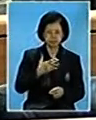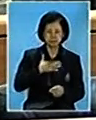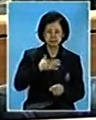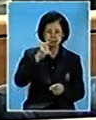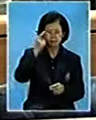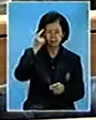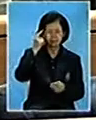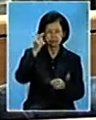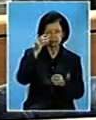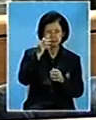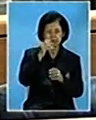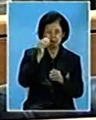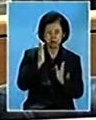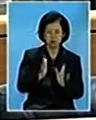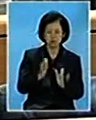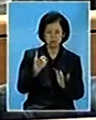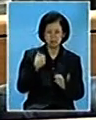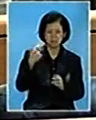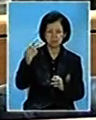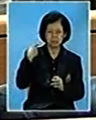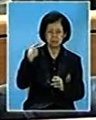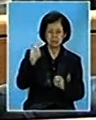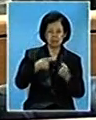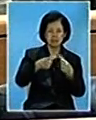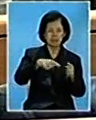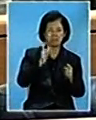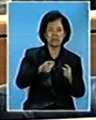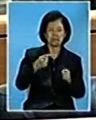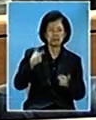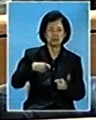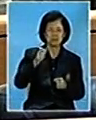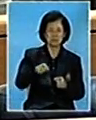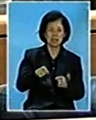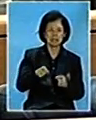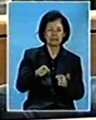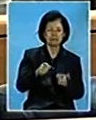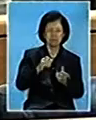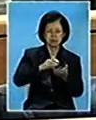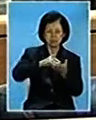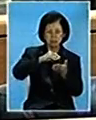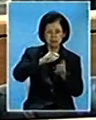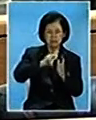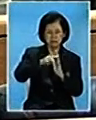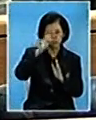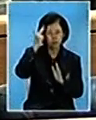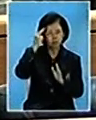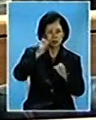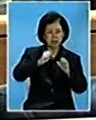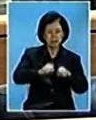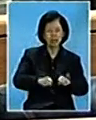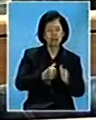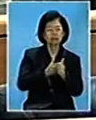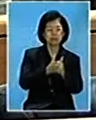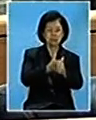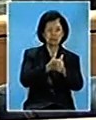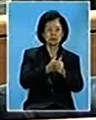รติของผู้ที่มาเป็นตุลาการศาลรัฐธรรมนูญทุกท่านโดยวุฒิภาวะโดยความรู้ความสามารถในทางกฎหมาย